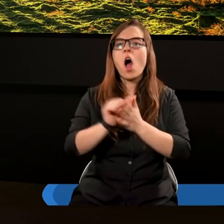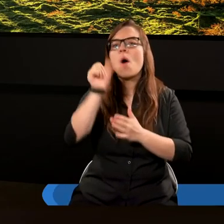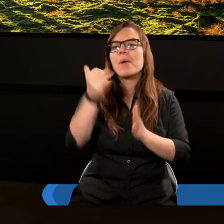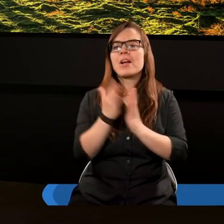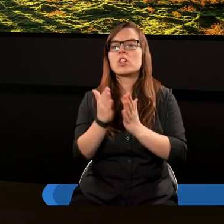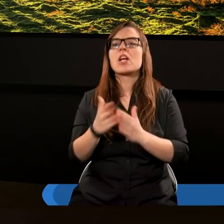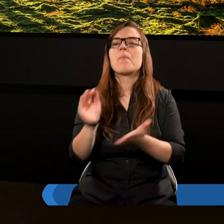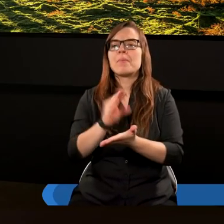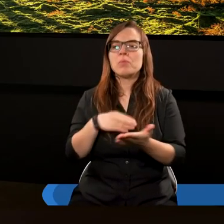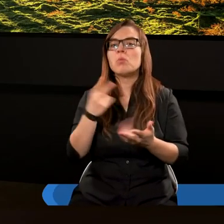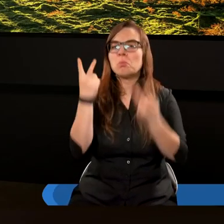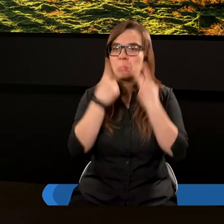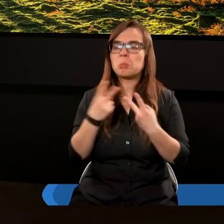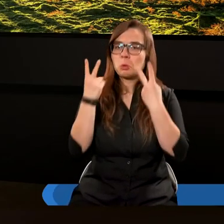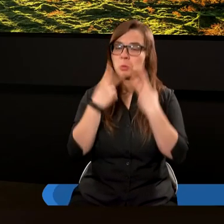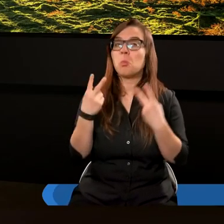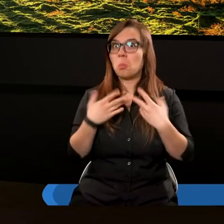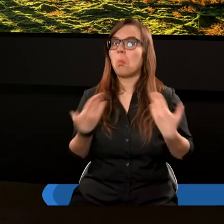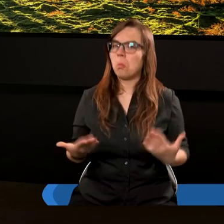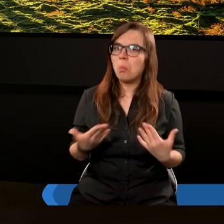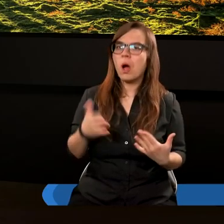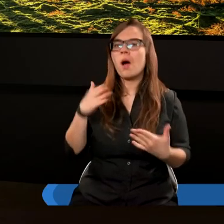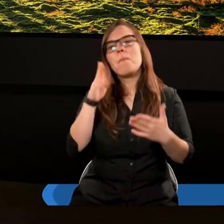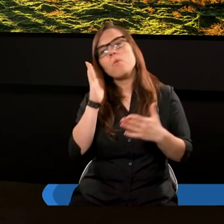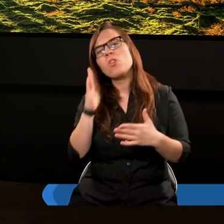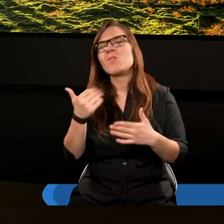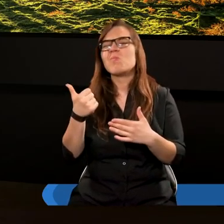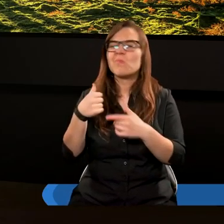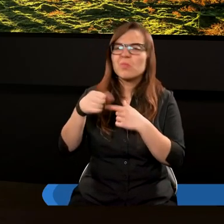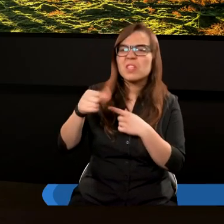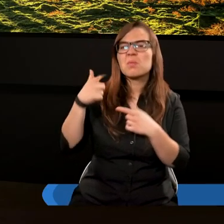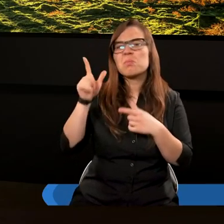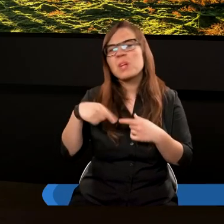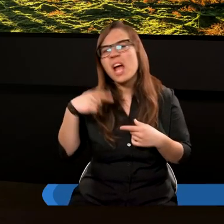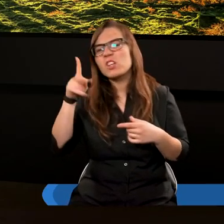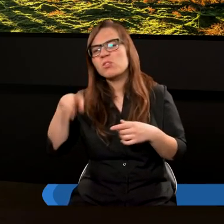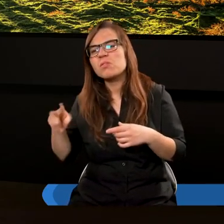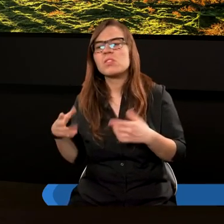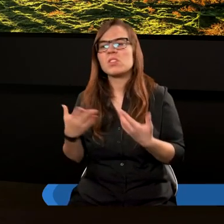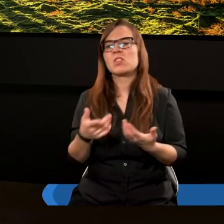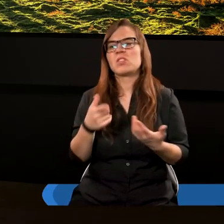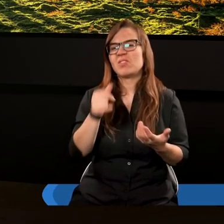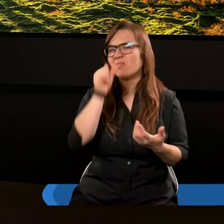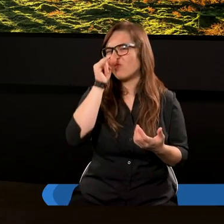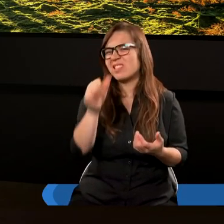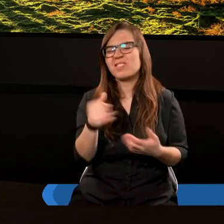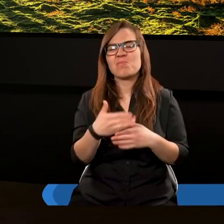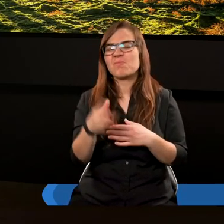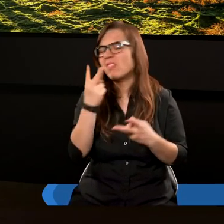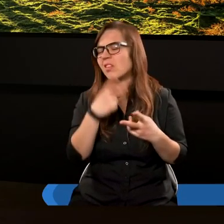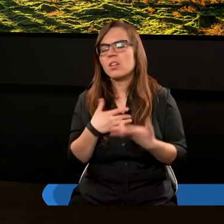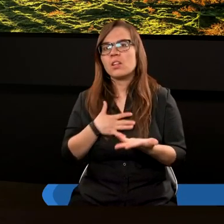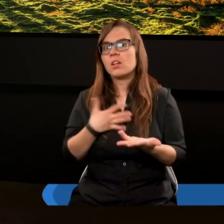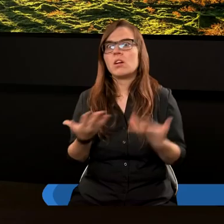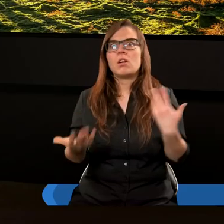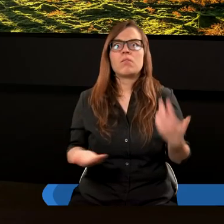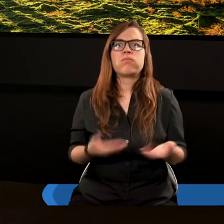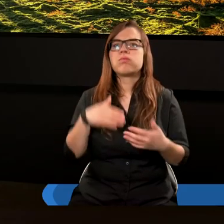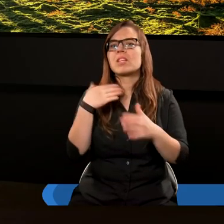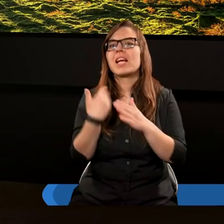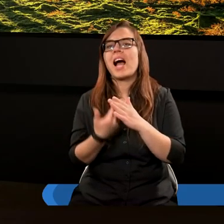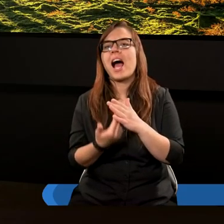biblijnej. I zaczęła czytać. I po paru tygodniach może miesiąc minął, powiedziała do mnie, że ja nie mogę tego dalej czytać, po prostu tracę